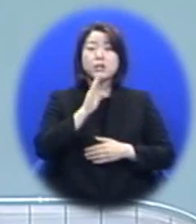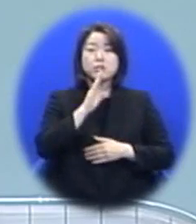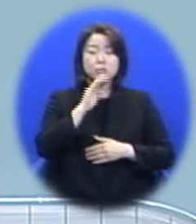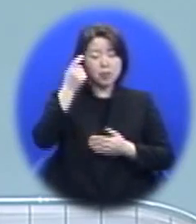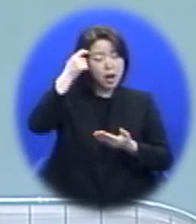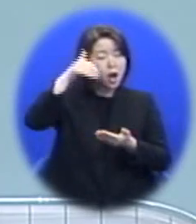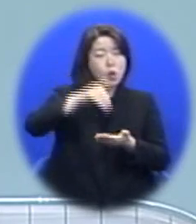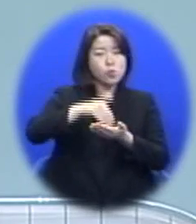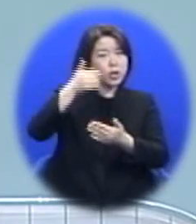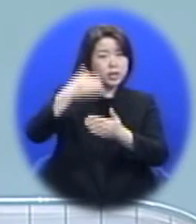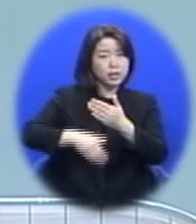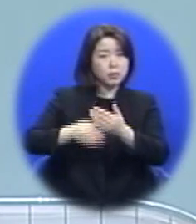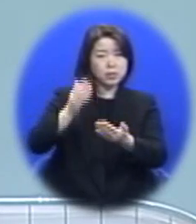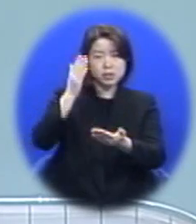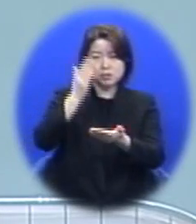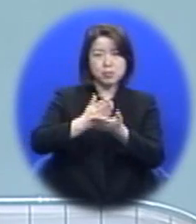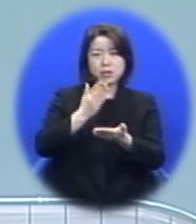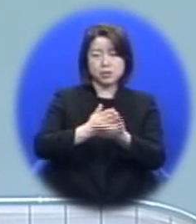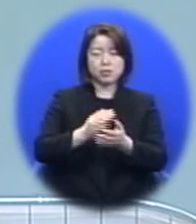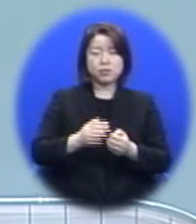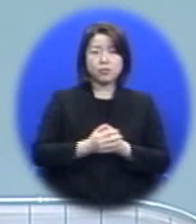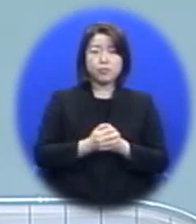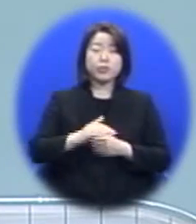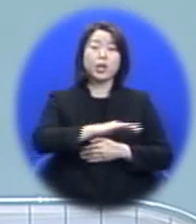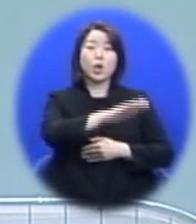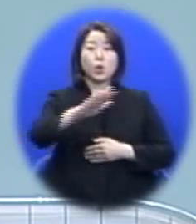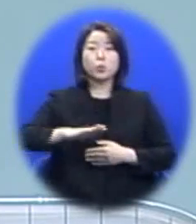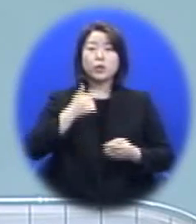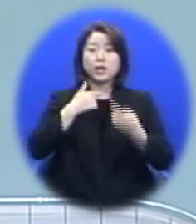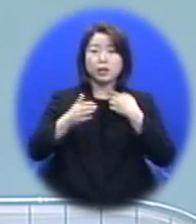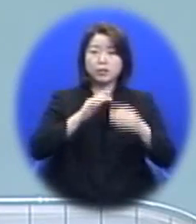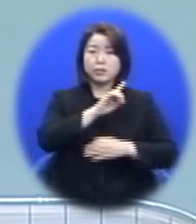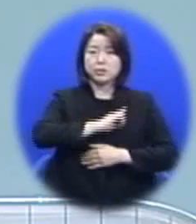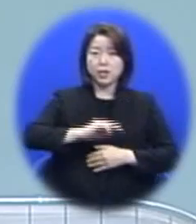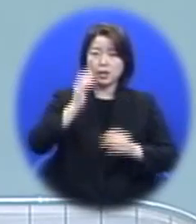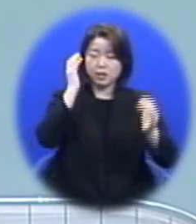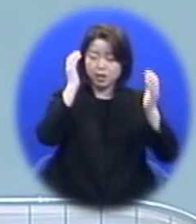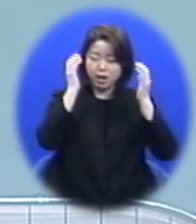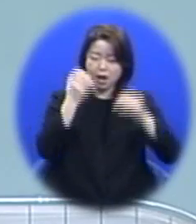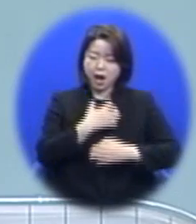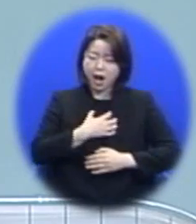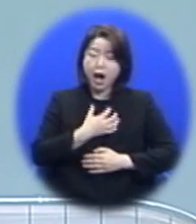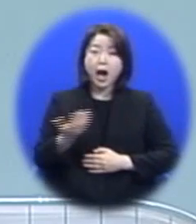정말 후회를 남길 일 하면 안 됩니다. 우리가 겪는 가장 고통스러운 일은